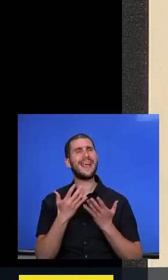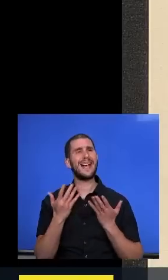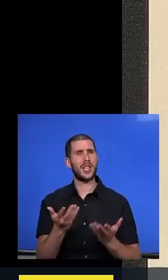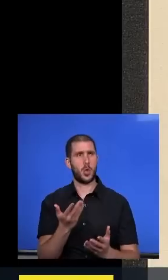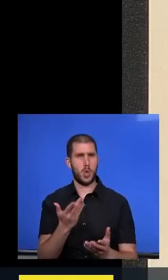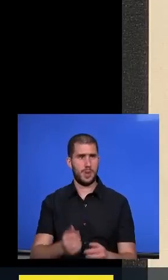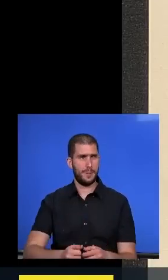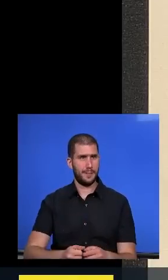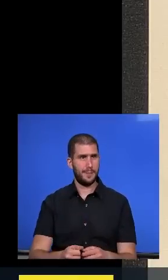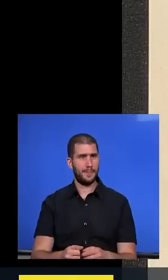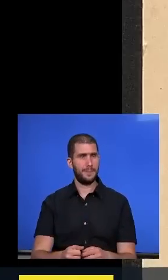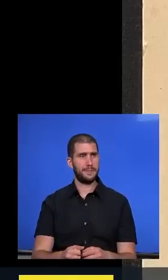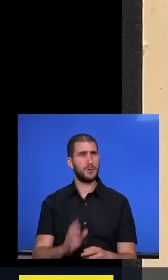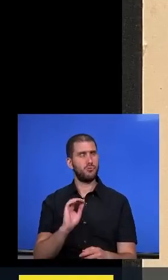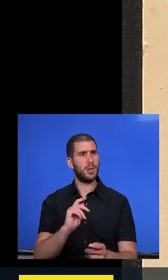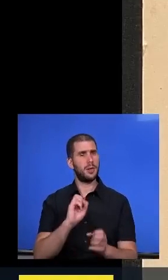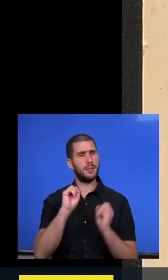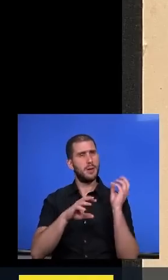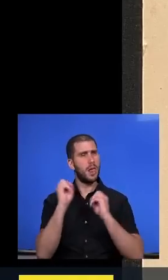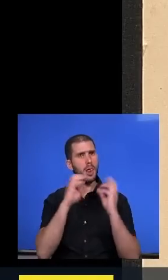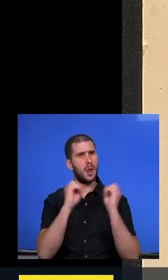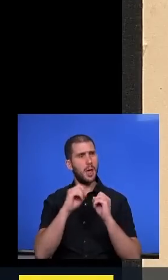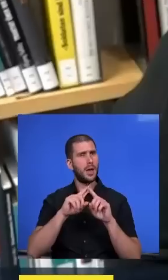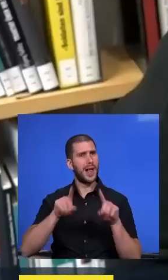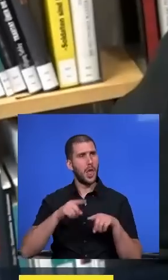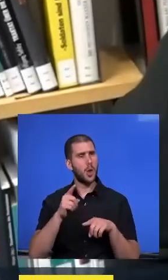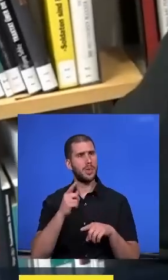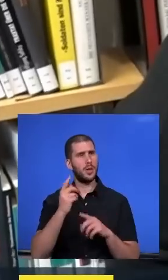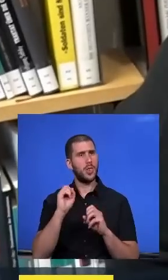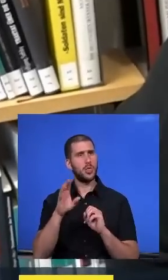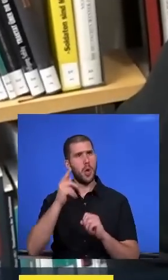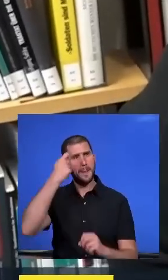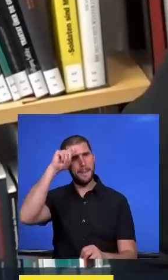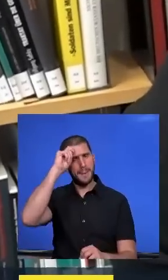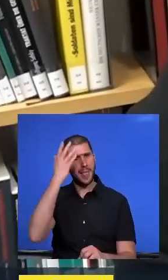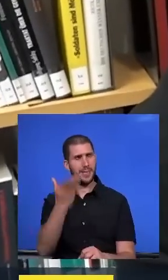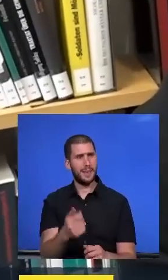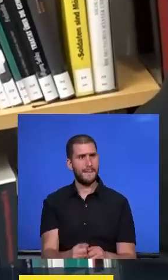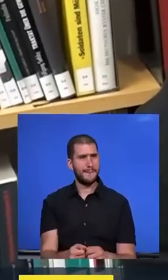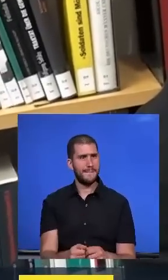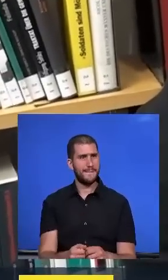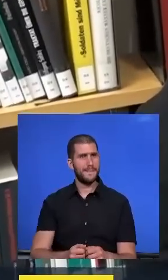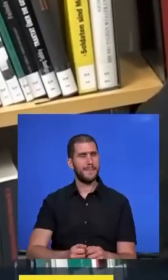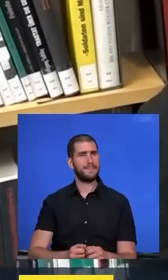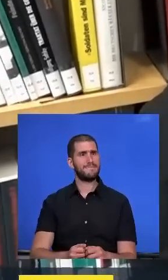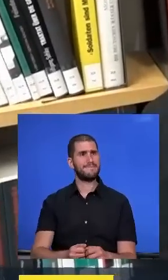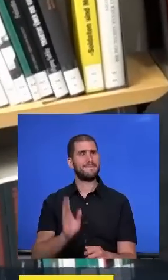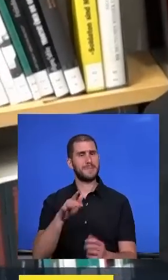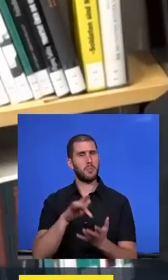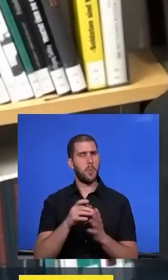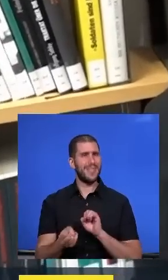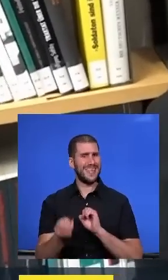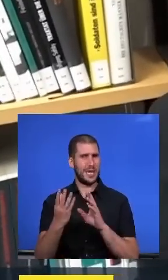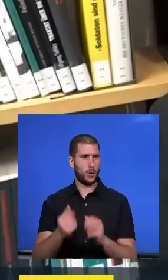collection of letter exchange, a postcard exchange, a mail exchange between Berlin and places